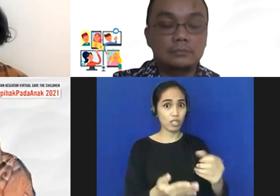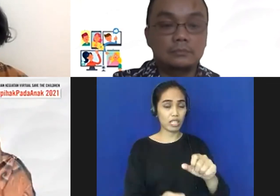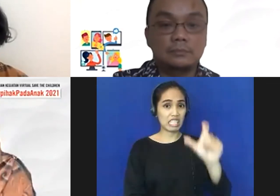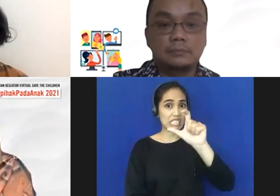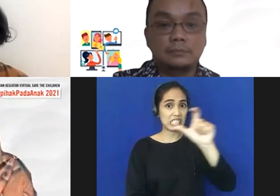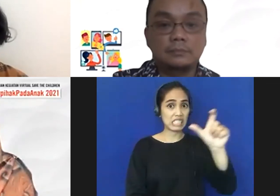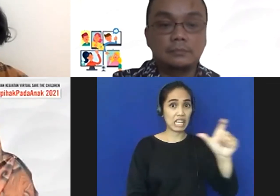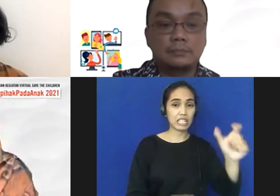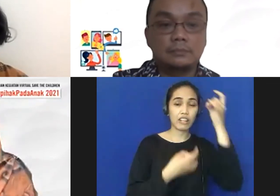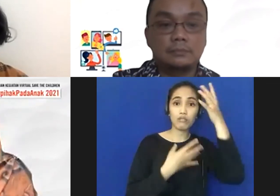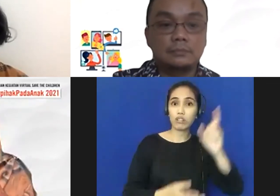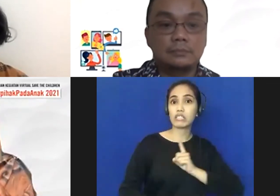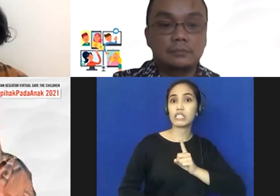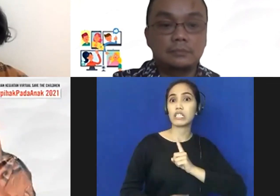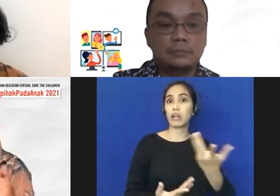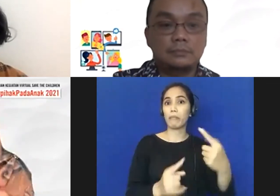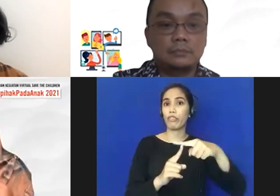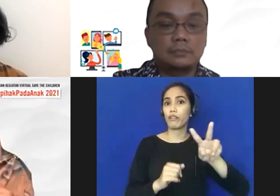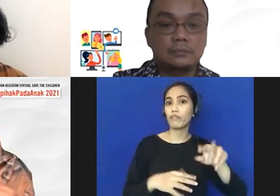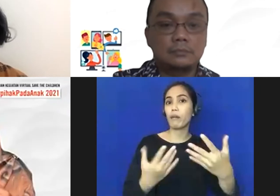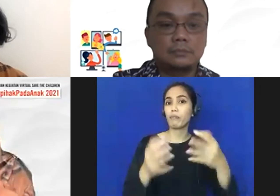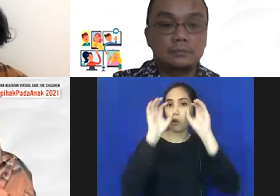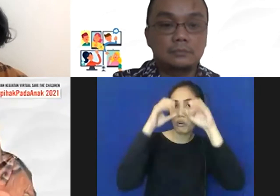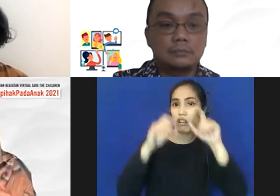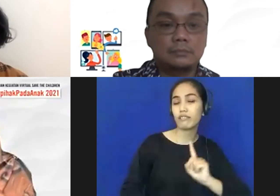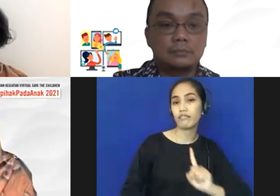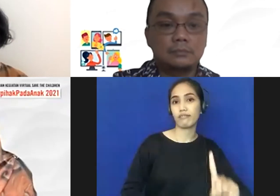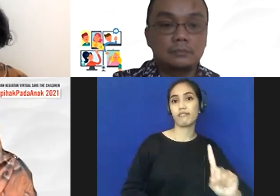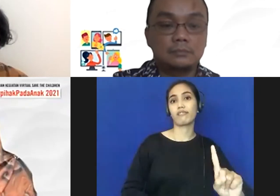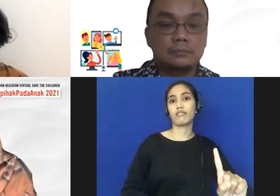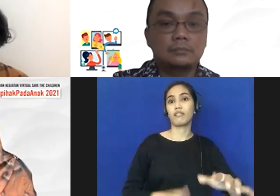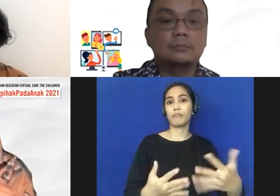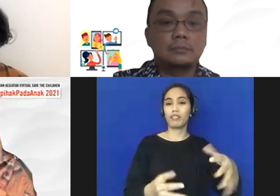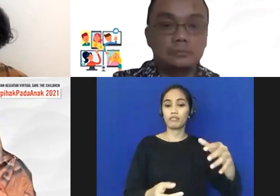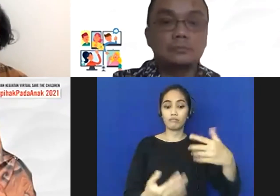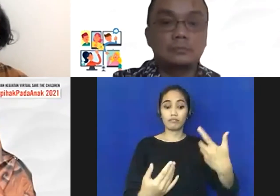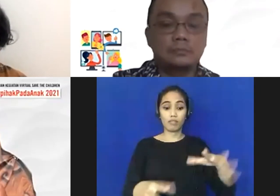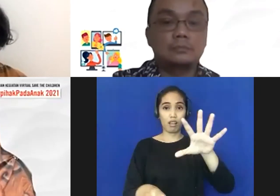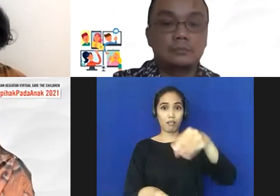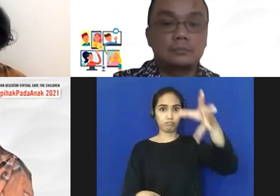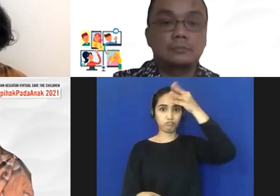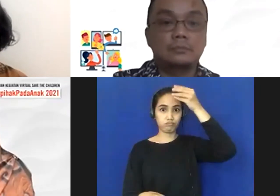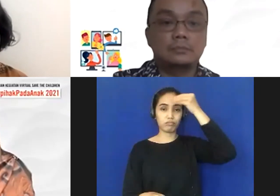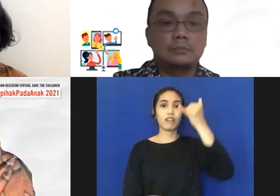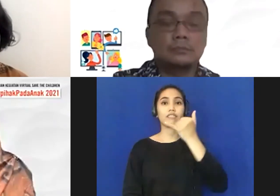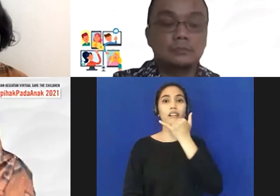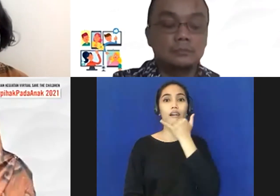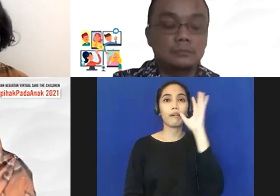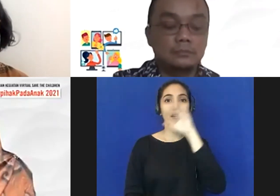sosial, dari televisi, yang justru akan membuat dia semakin khawatir ya, semakin bingung